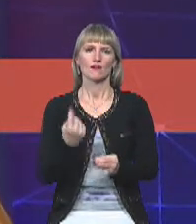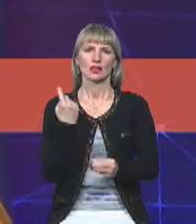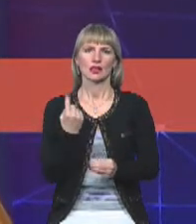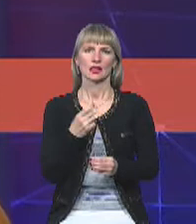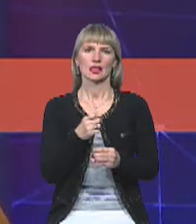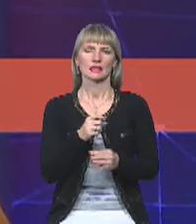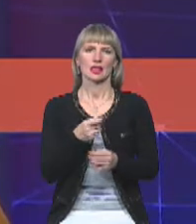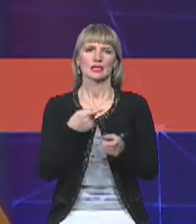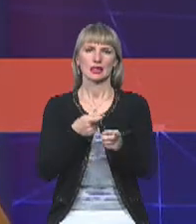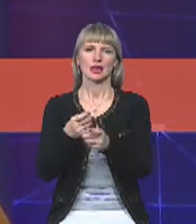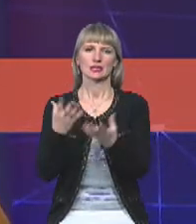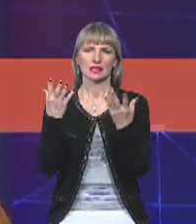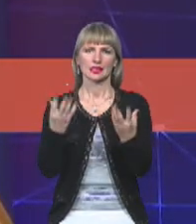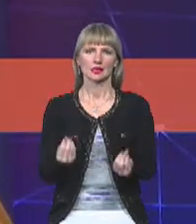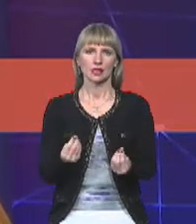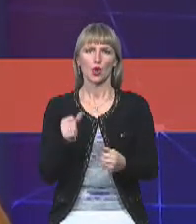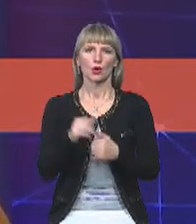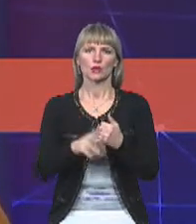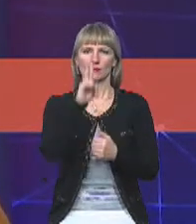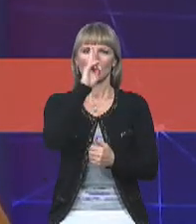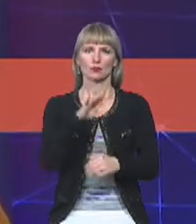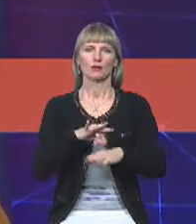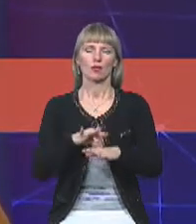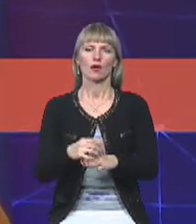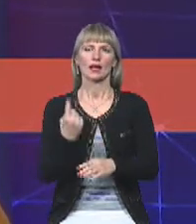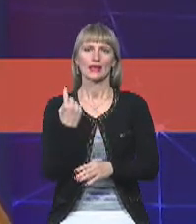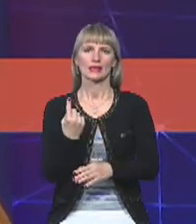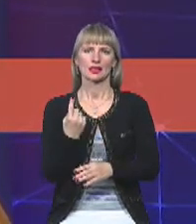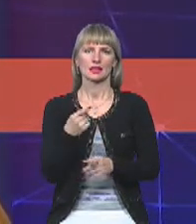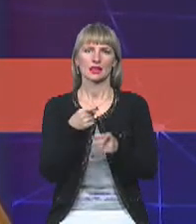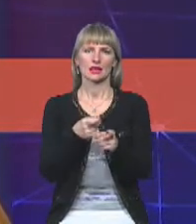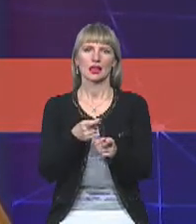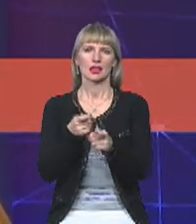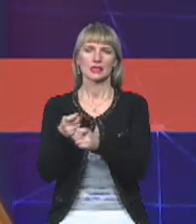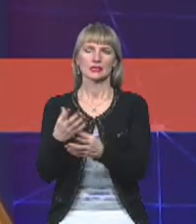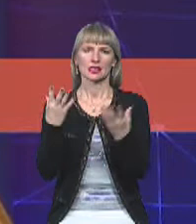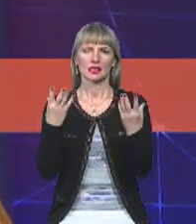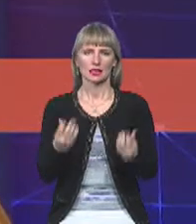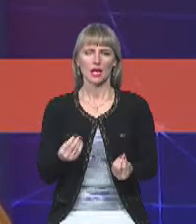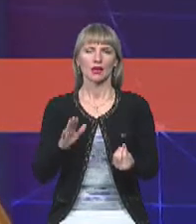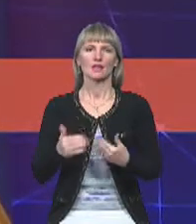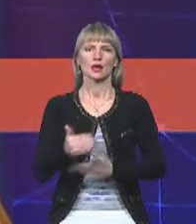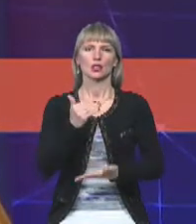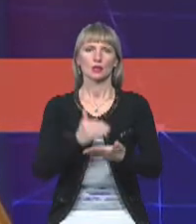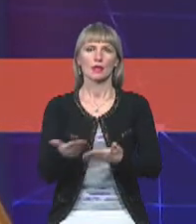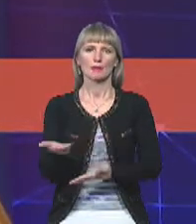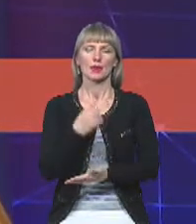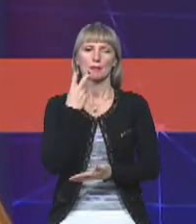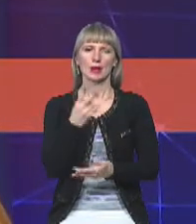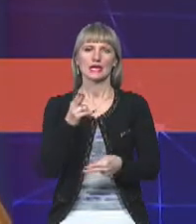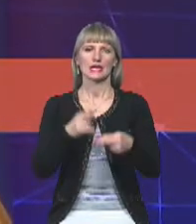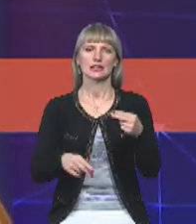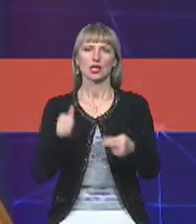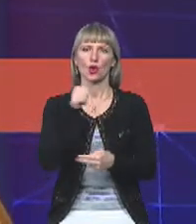дні. Кожних два місяці проводиться єдиний стрілецький день. А вже в результаті ми бачимо в кінці